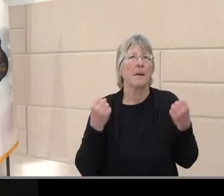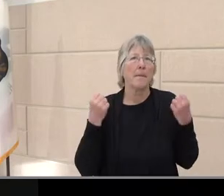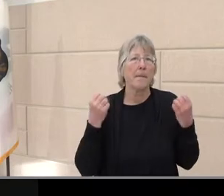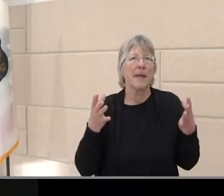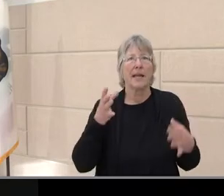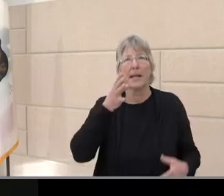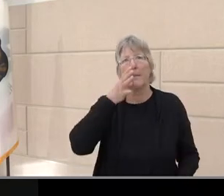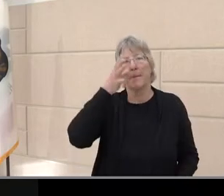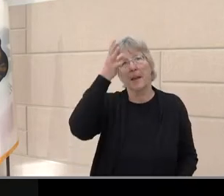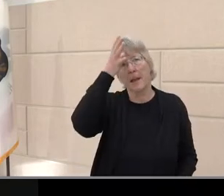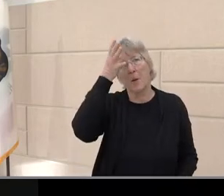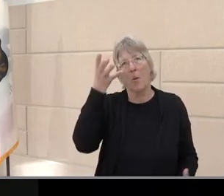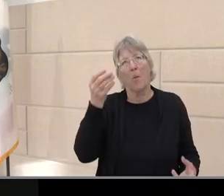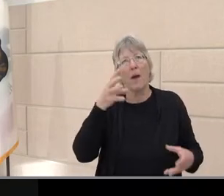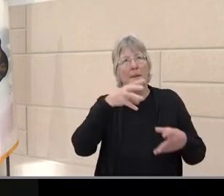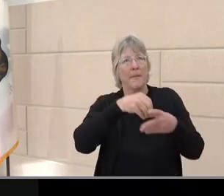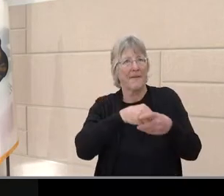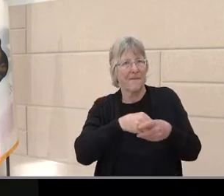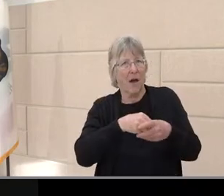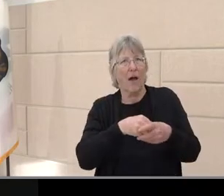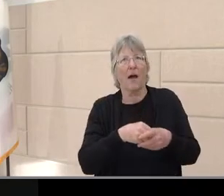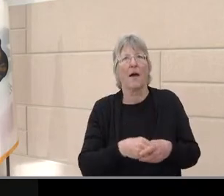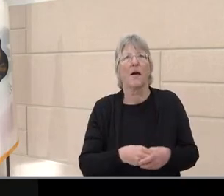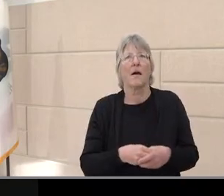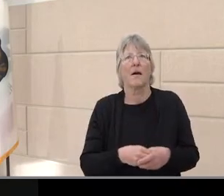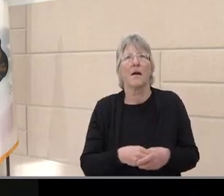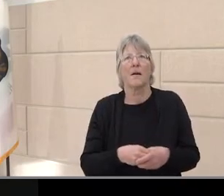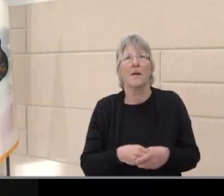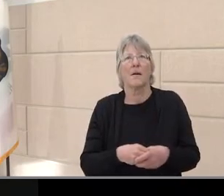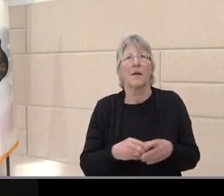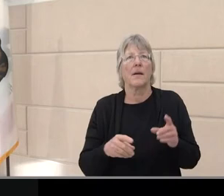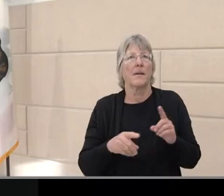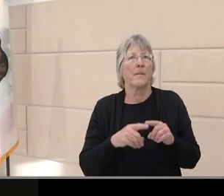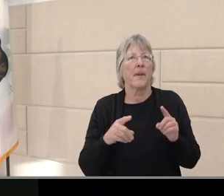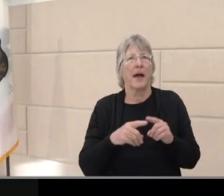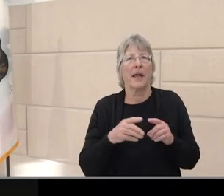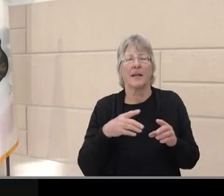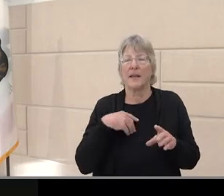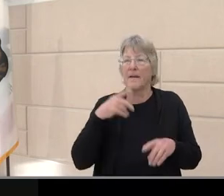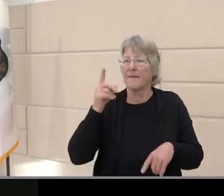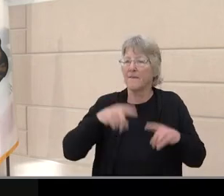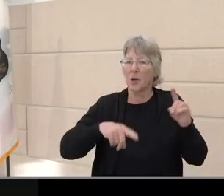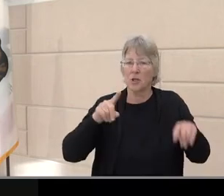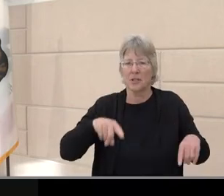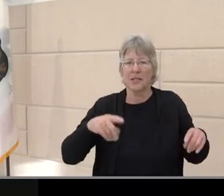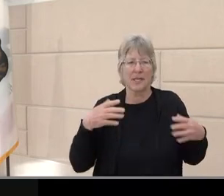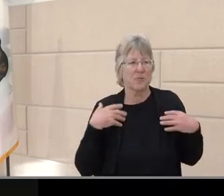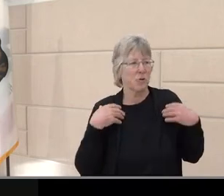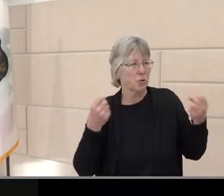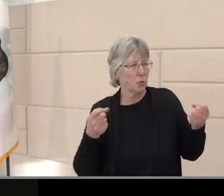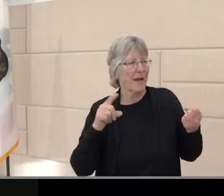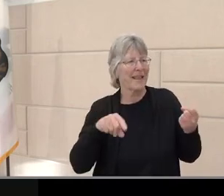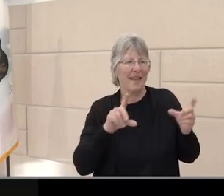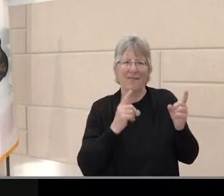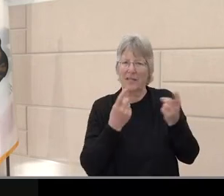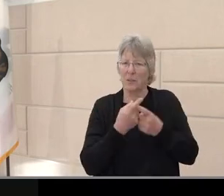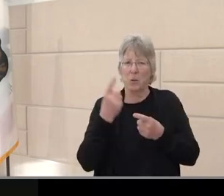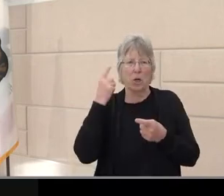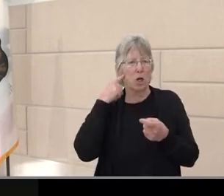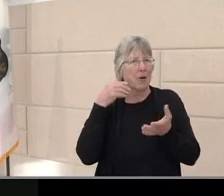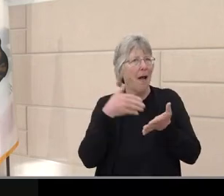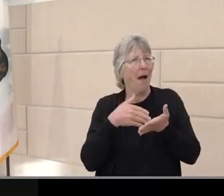មកហើយគឺថាមានមេដាបេដាជាច្រើនចង់ចូលរួមចាត់ចែងក្នុងកិច្ចការចង់ចូលរួមធ្វើ